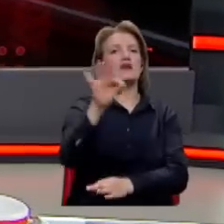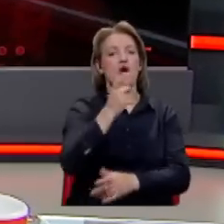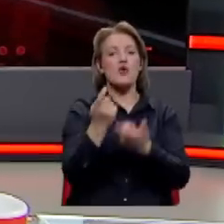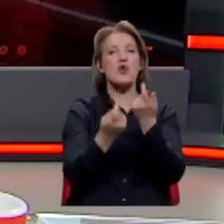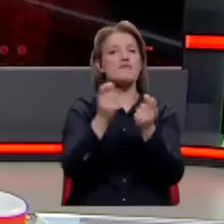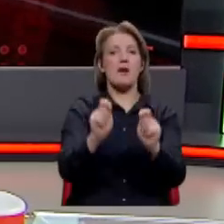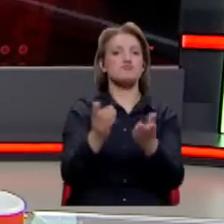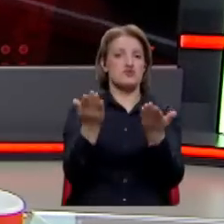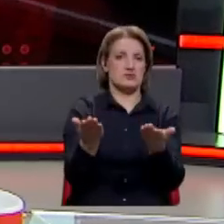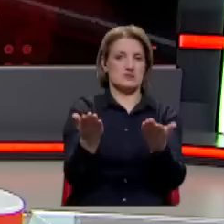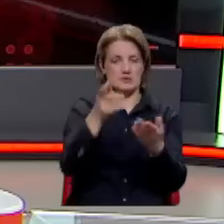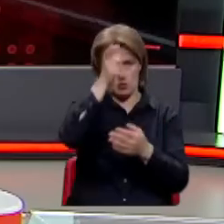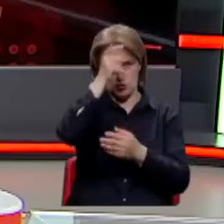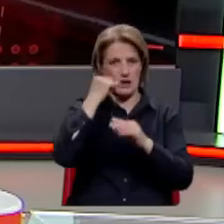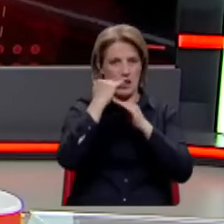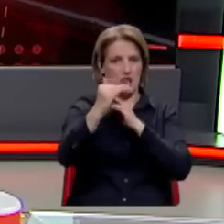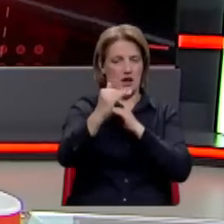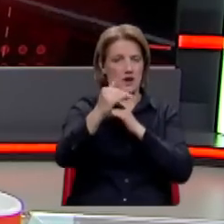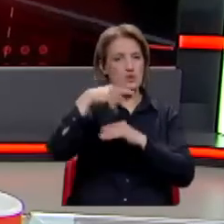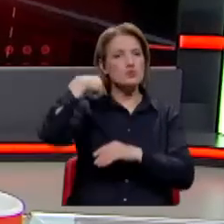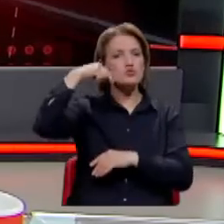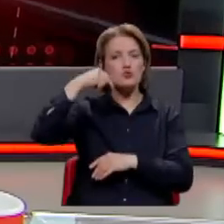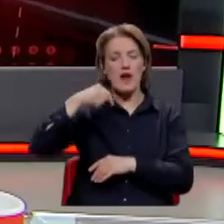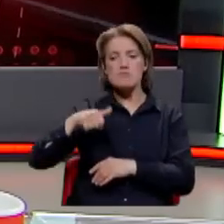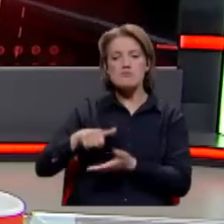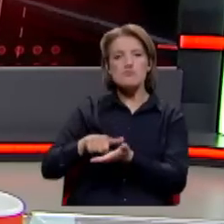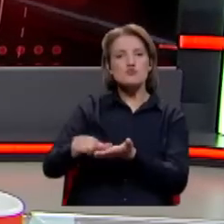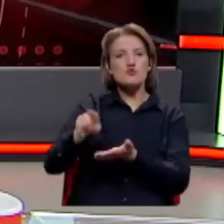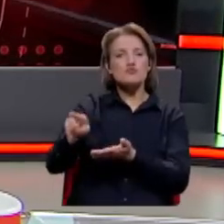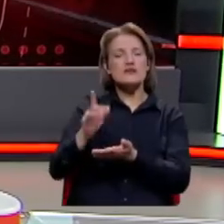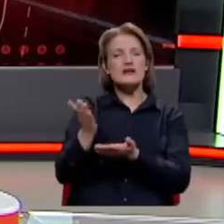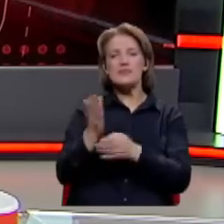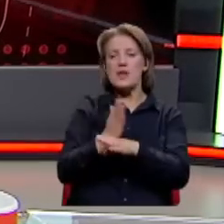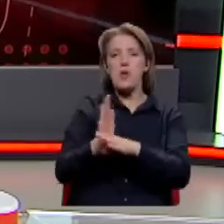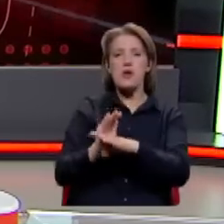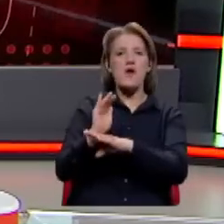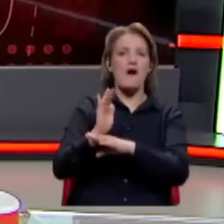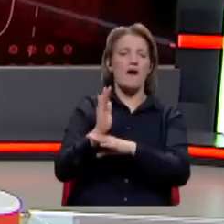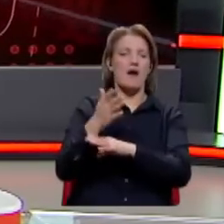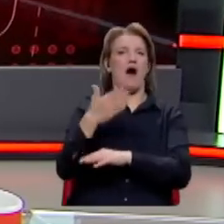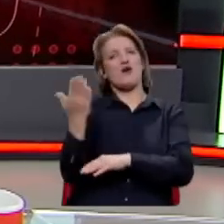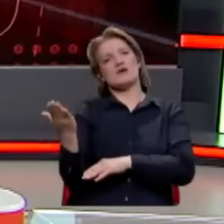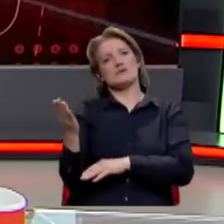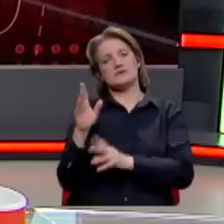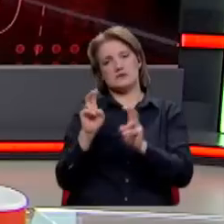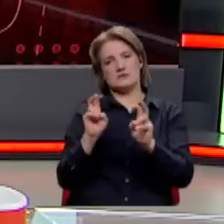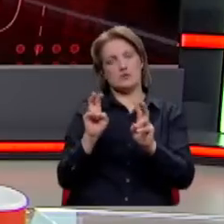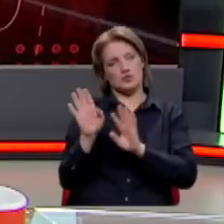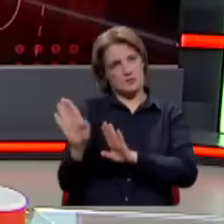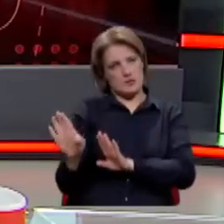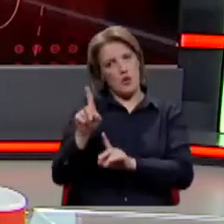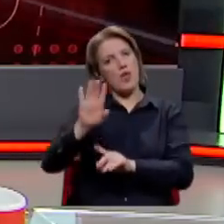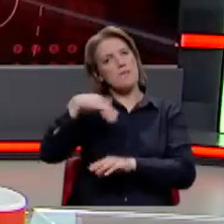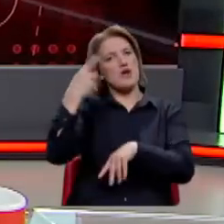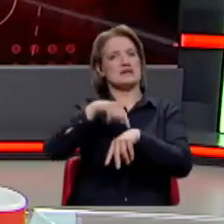yerine getirmiştir. Suriye'de bütün bunların neden yaşandığı da ayrıca tartışmalı ama ona başka